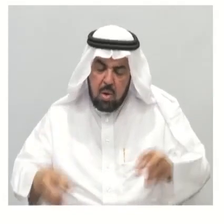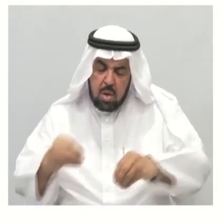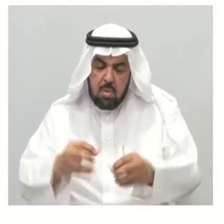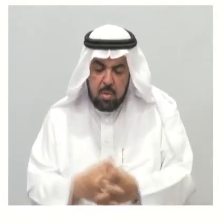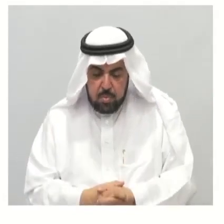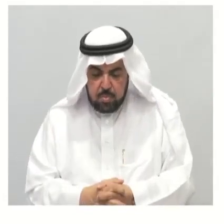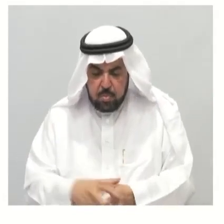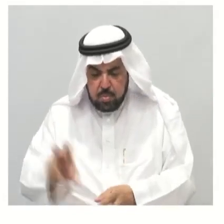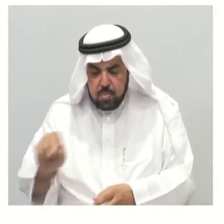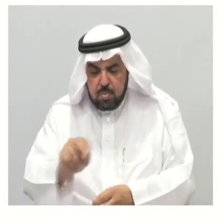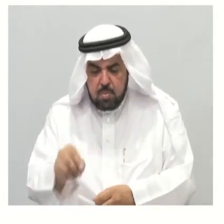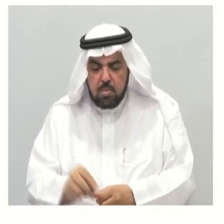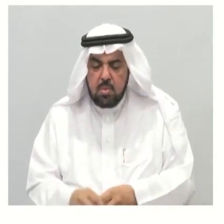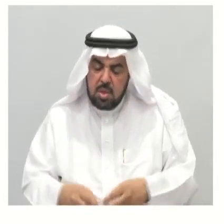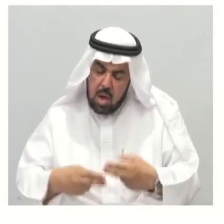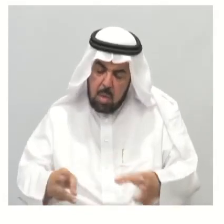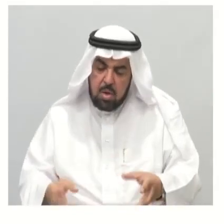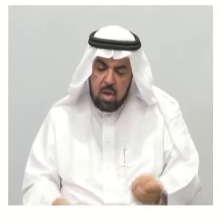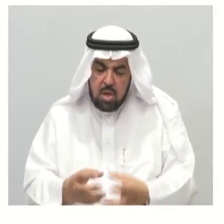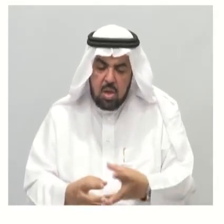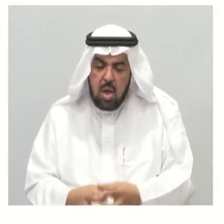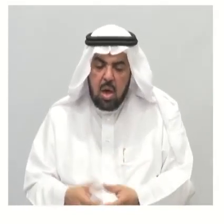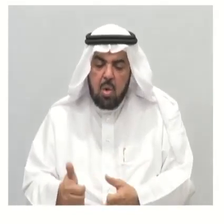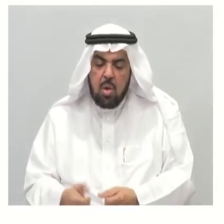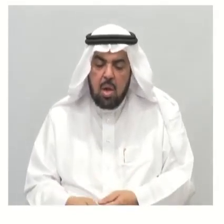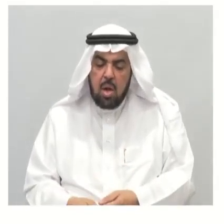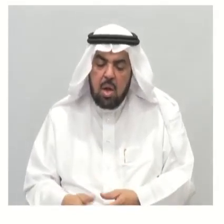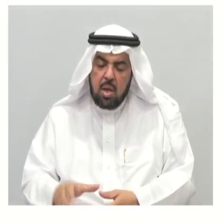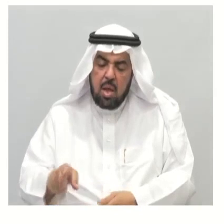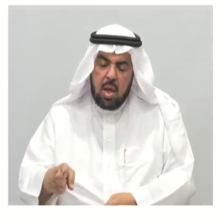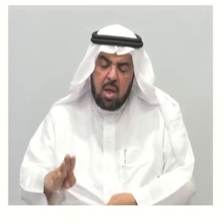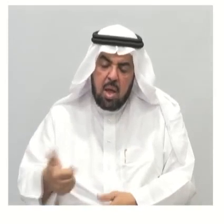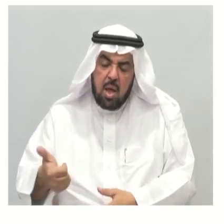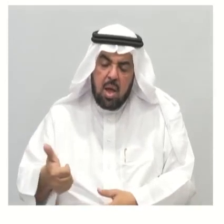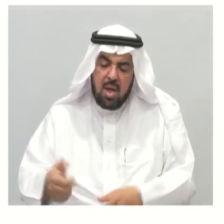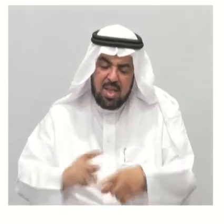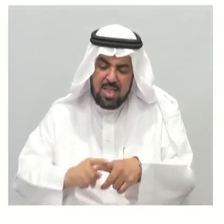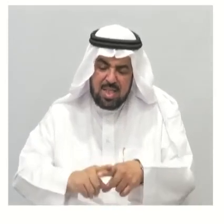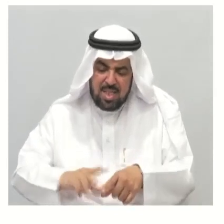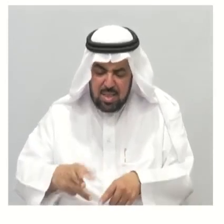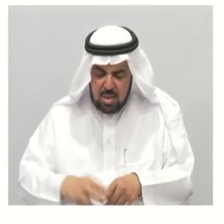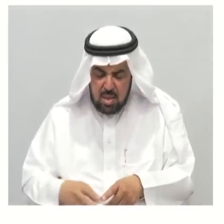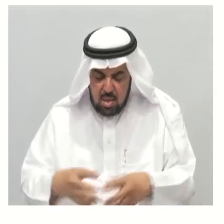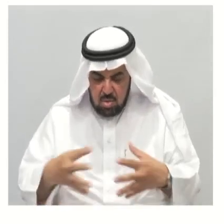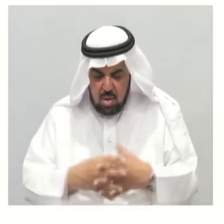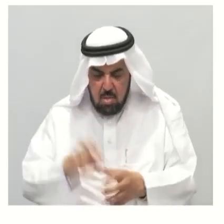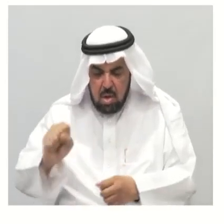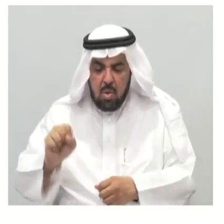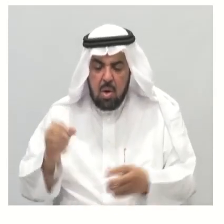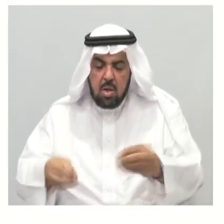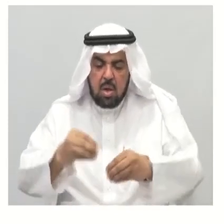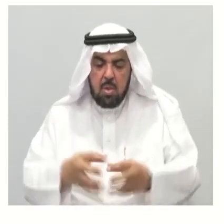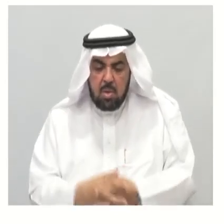الكيميائية. إذن نستنتج أن قابلية الاشتعال أو الاحتراق، أكسدة المواد وتفاعلها مع الأكسجين، هما من الخواص